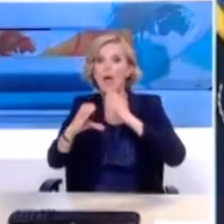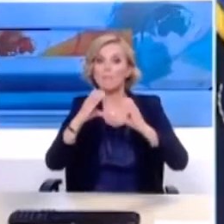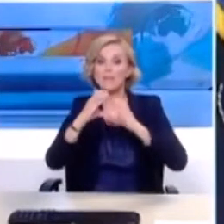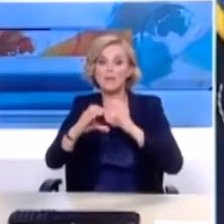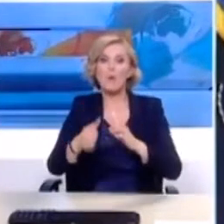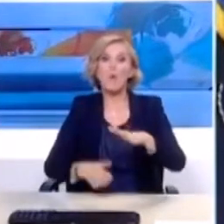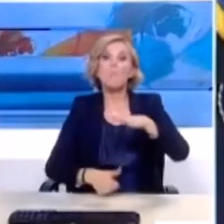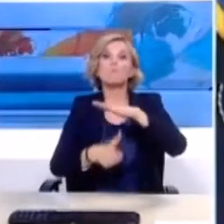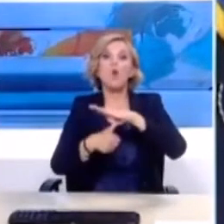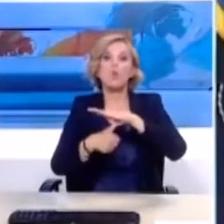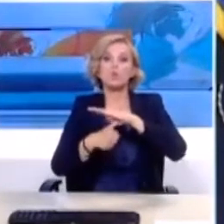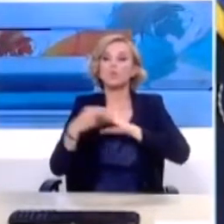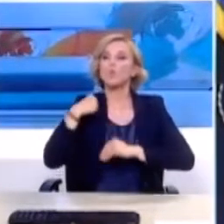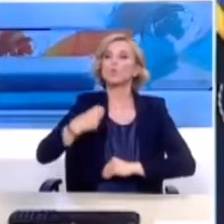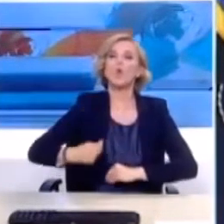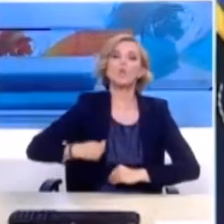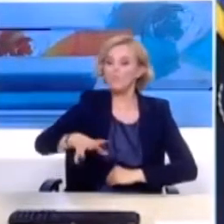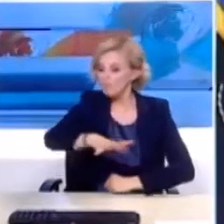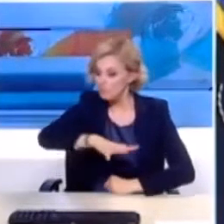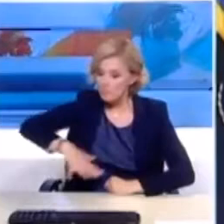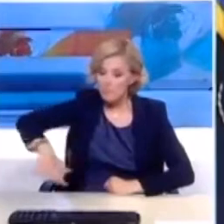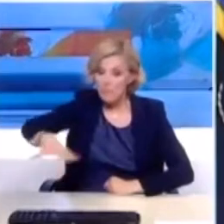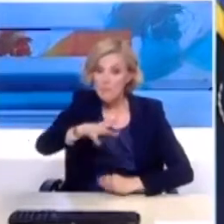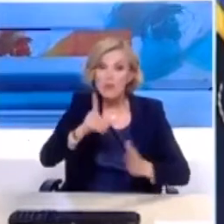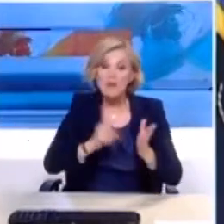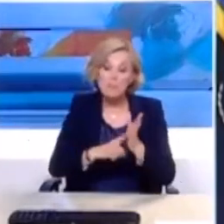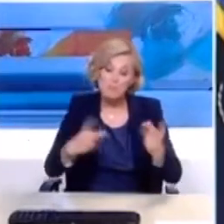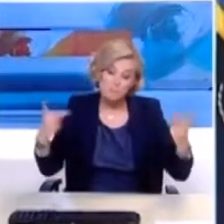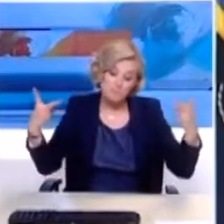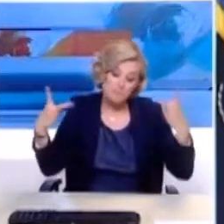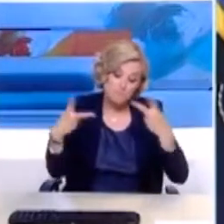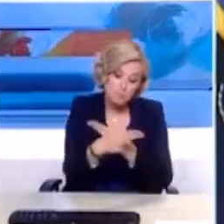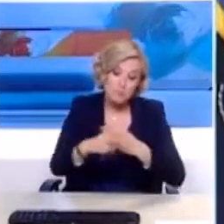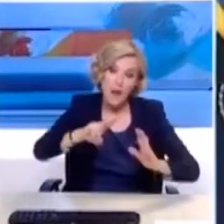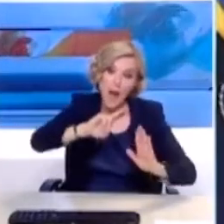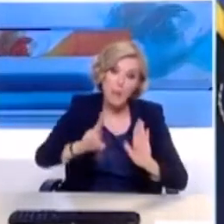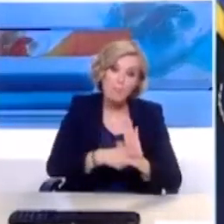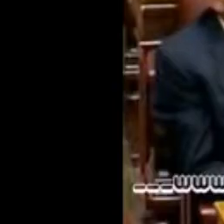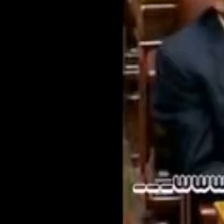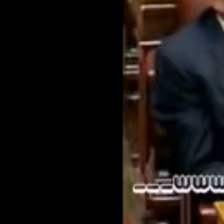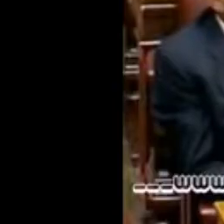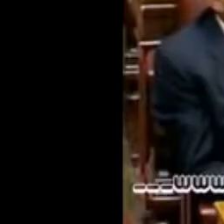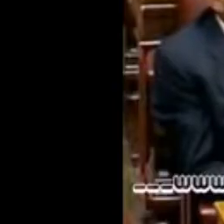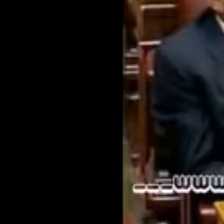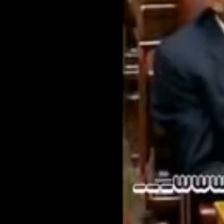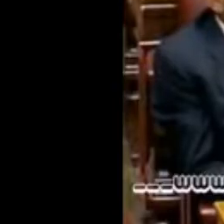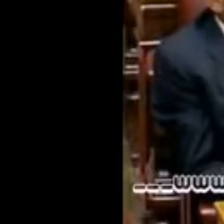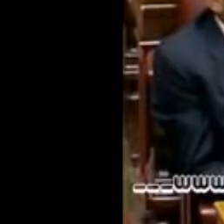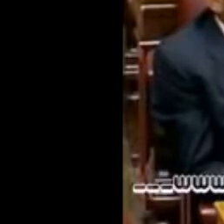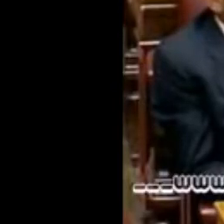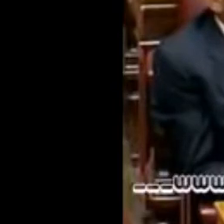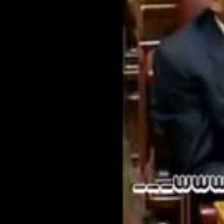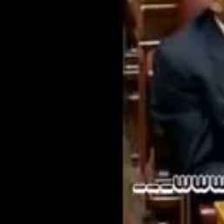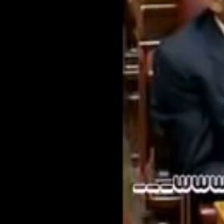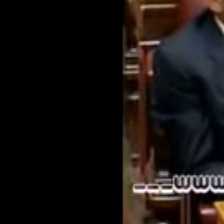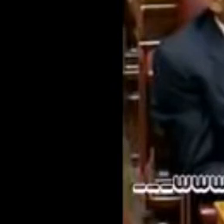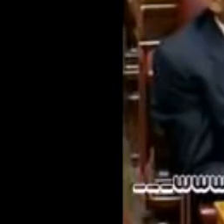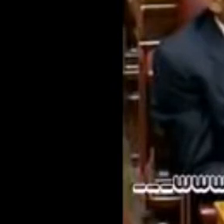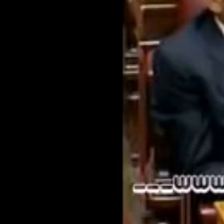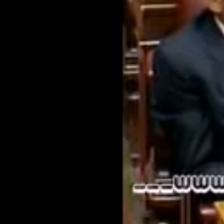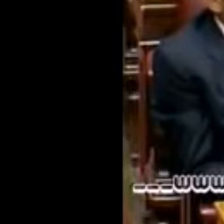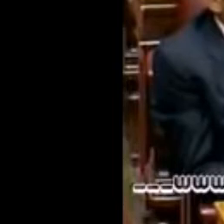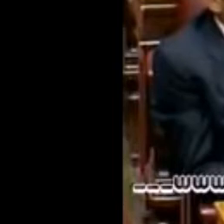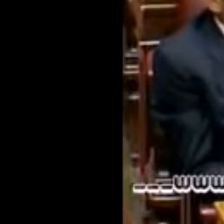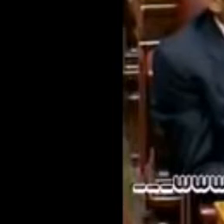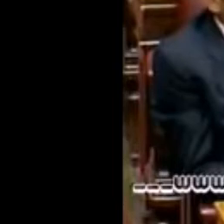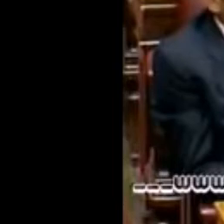Ότι όλοι οι Δήμοι θα πρέπει να απέχουν από ανάλογες δράσεις, τις οποίες δεν θα επιτρέψουμε. Να έχει πέσει ένα μεγάλο